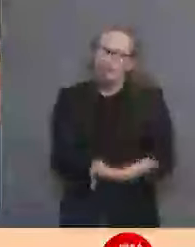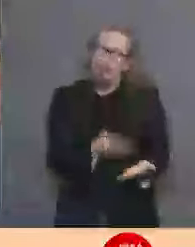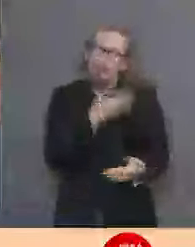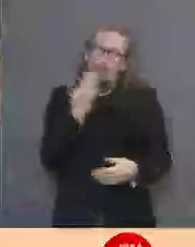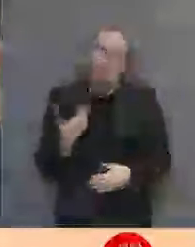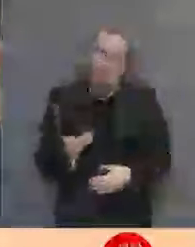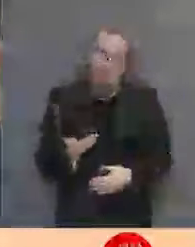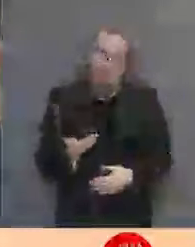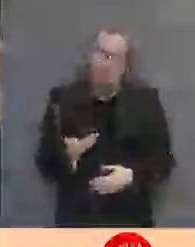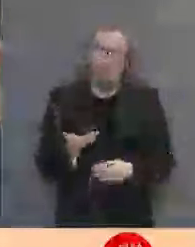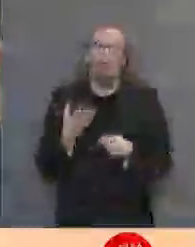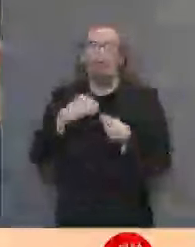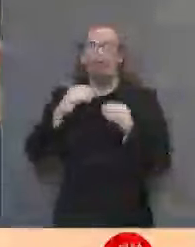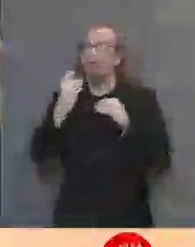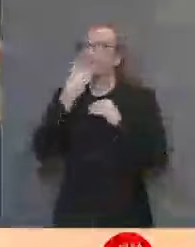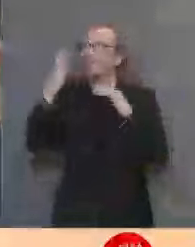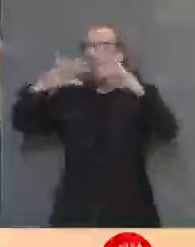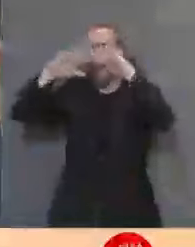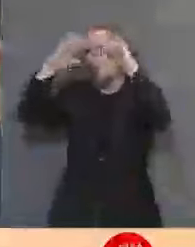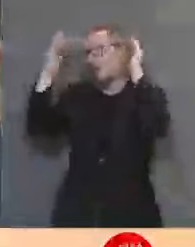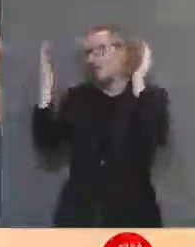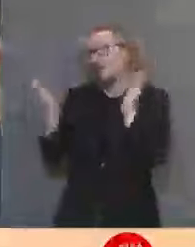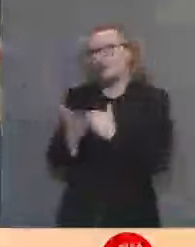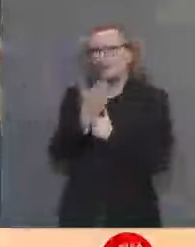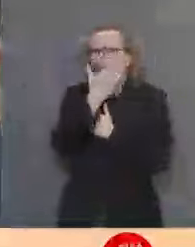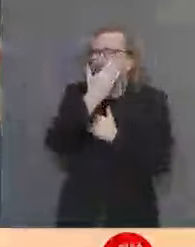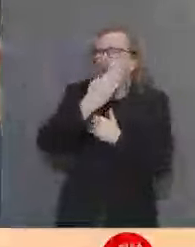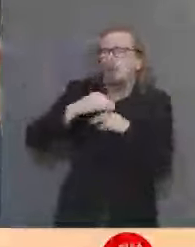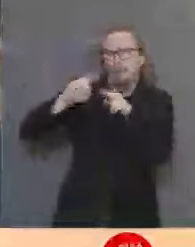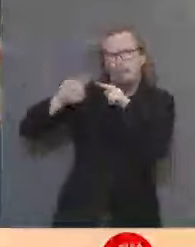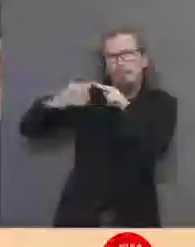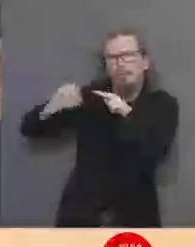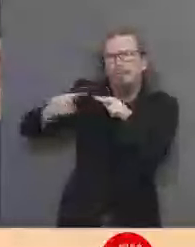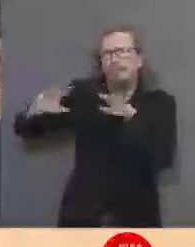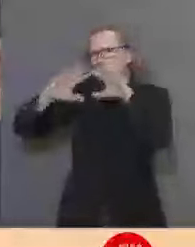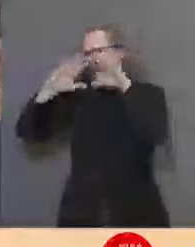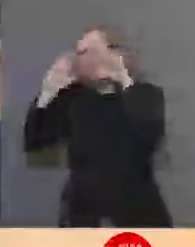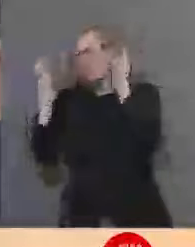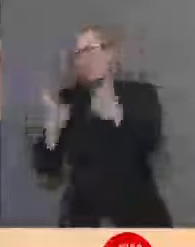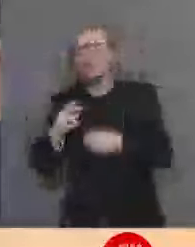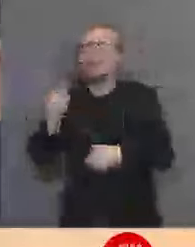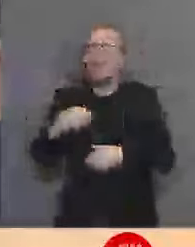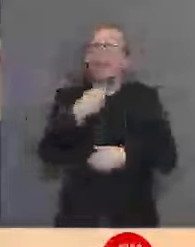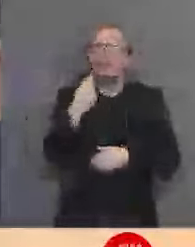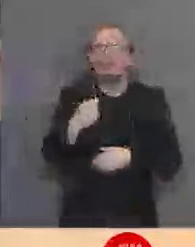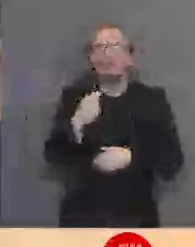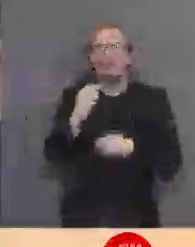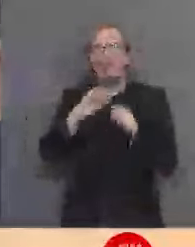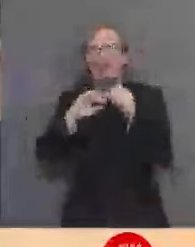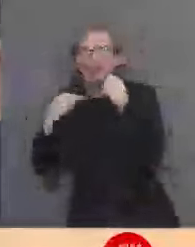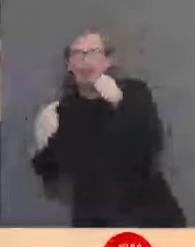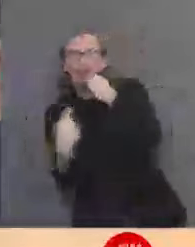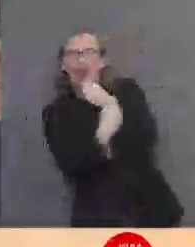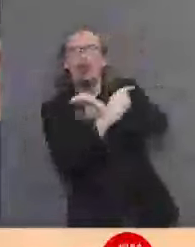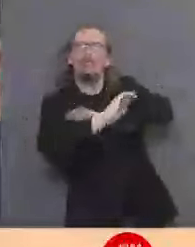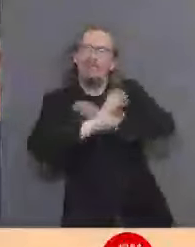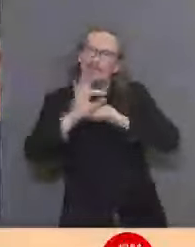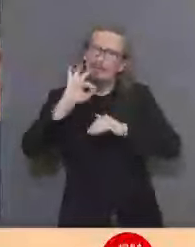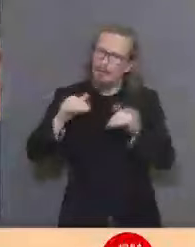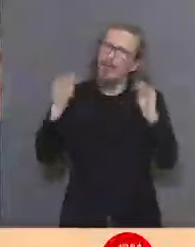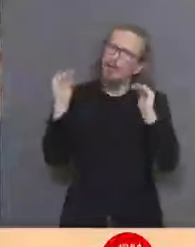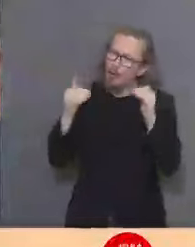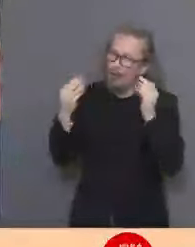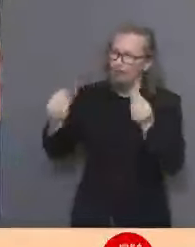sûr, une grande serre botanique restaurée et rénovée qui, même si elle n'est plus équatoriale, nous fera voyager